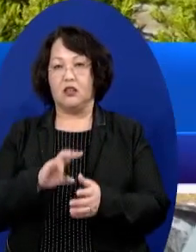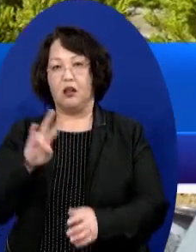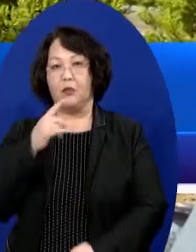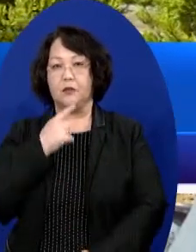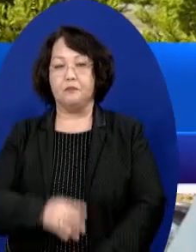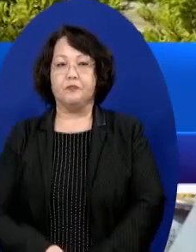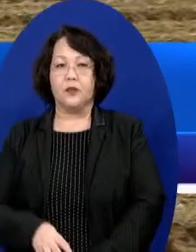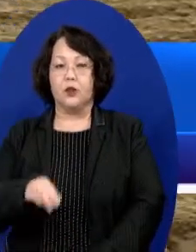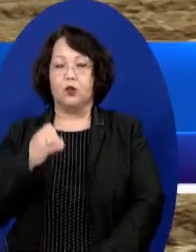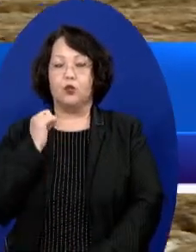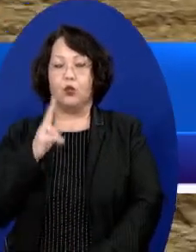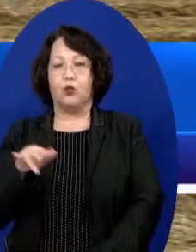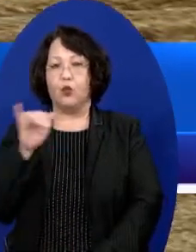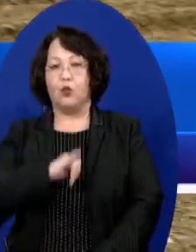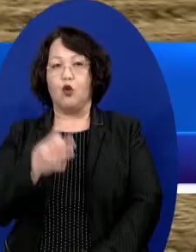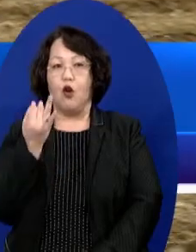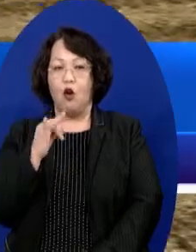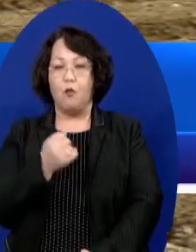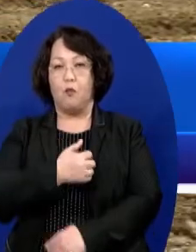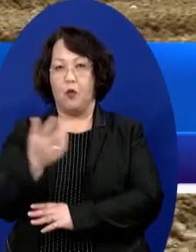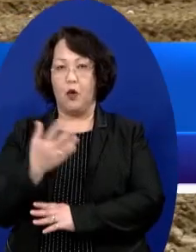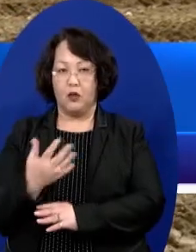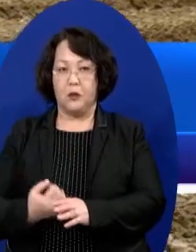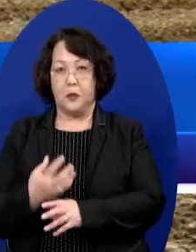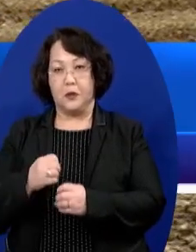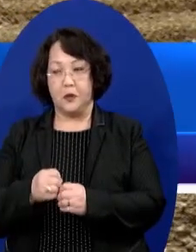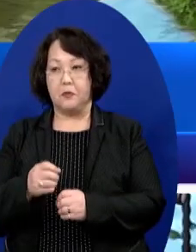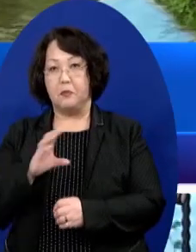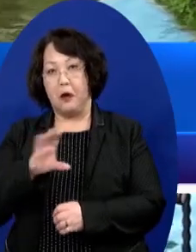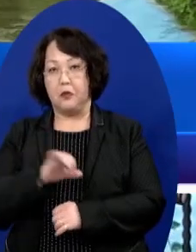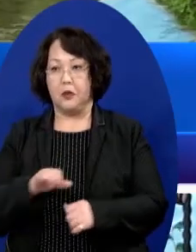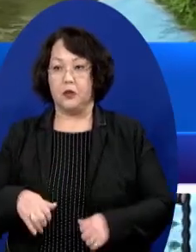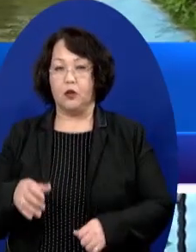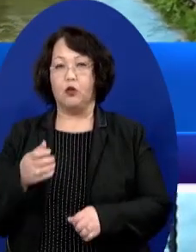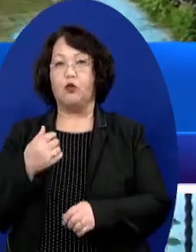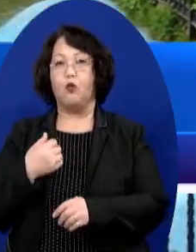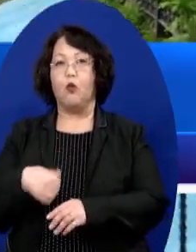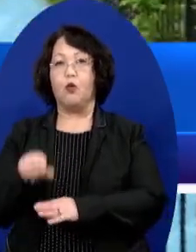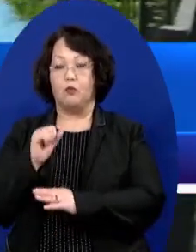Турк улс ой үржүүлгийн газар байгуулсан иргэдтэй хөнгөлөлт урамшуул олгодог байна.